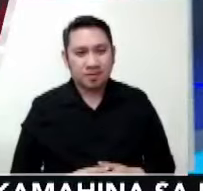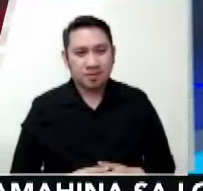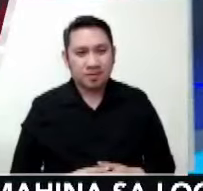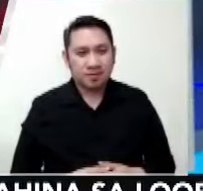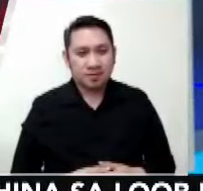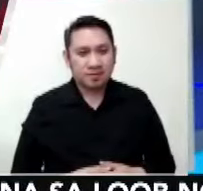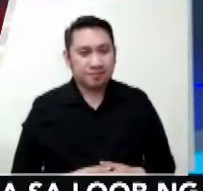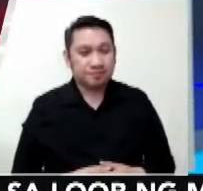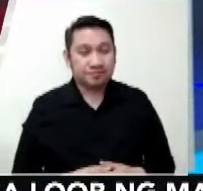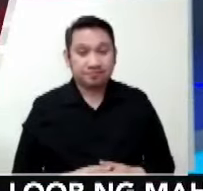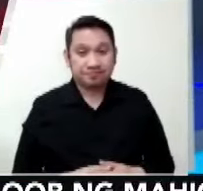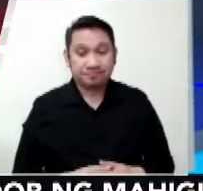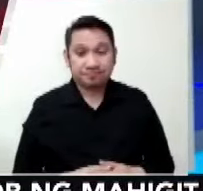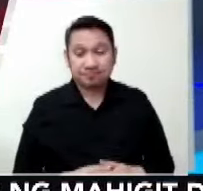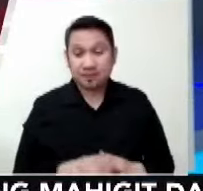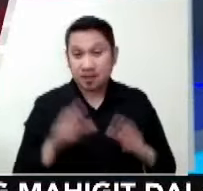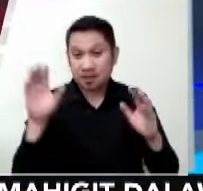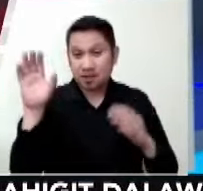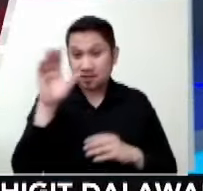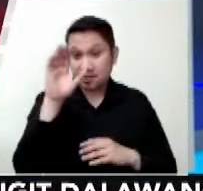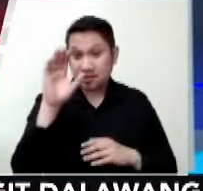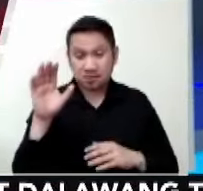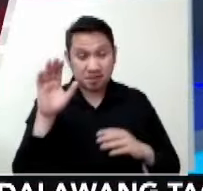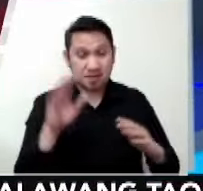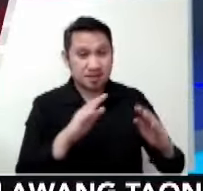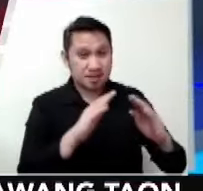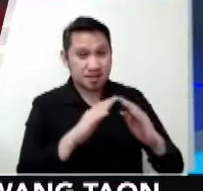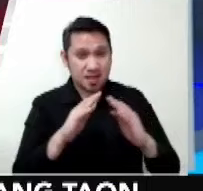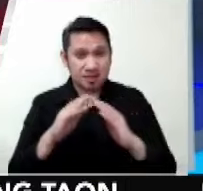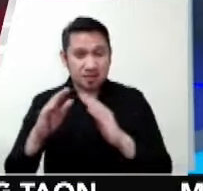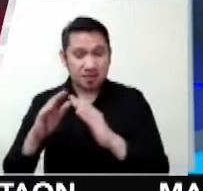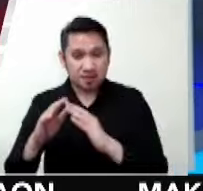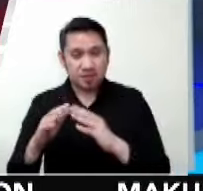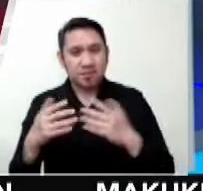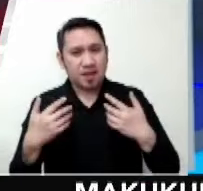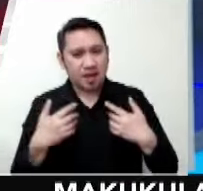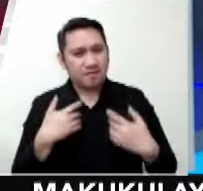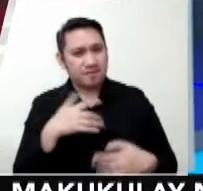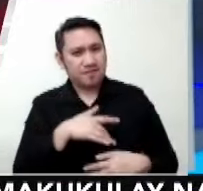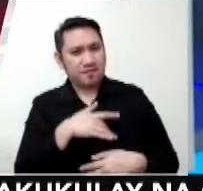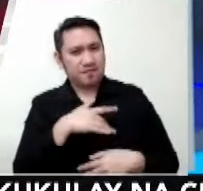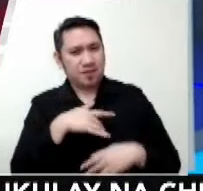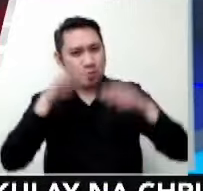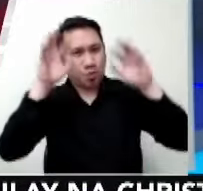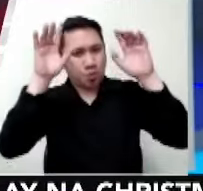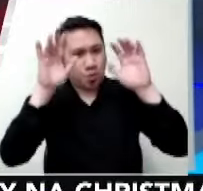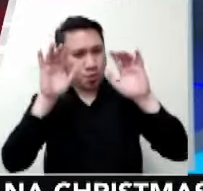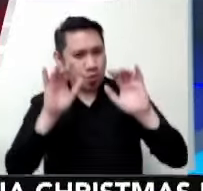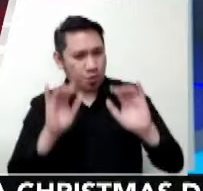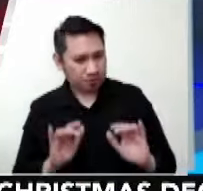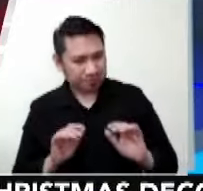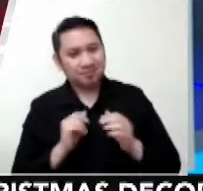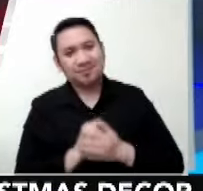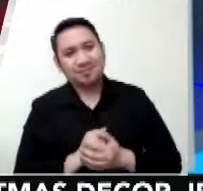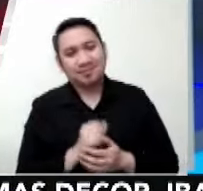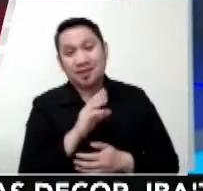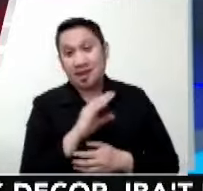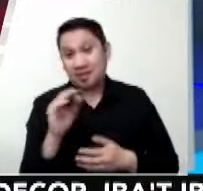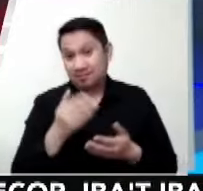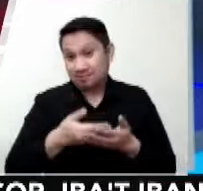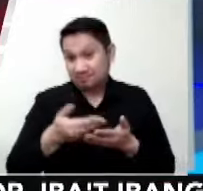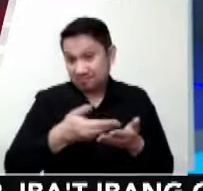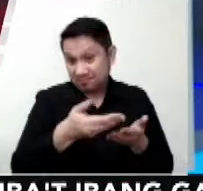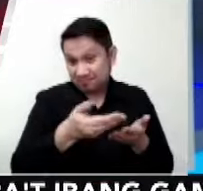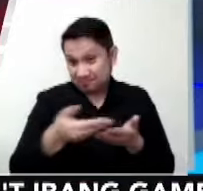Christmas Village na may Winter Wonderland FS themed boots at Syempre bilihan ng mga